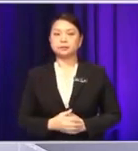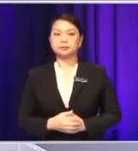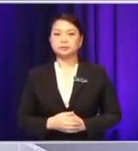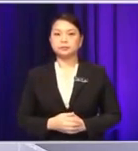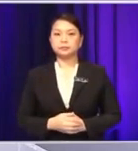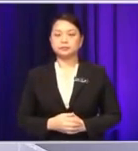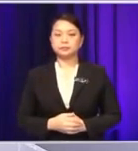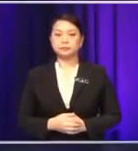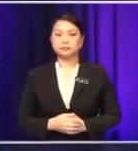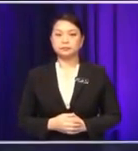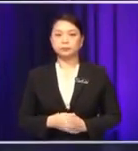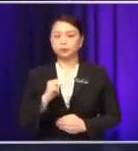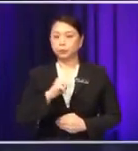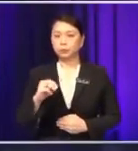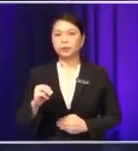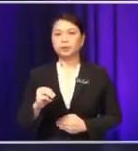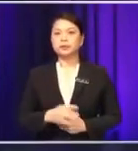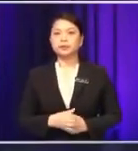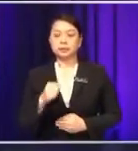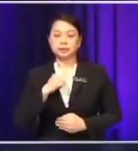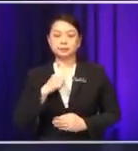Silakan, Tuan. Okey, terima kasih, Ria.